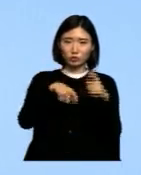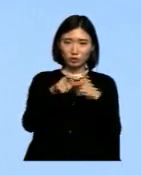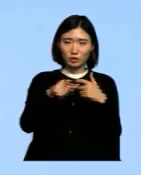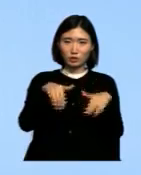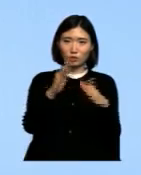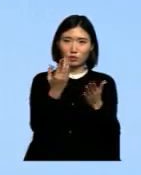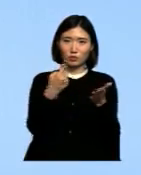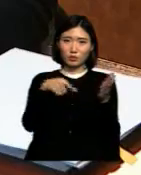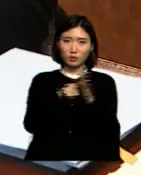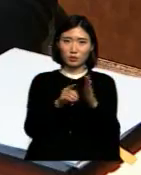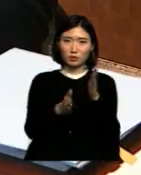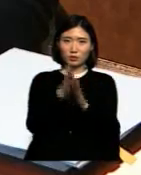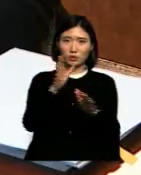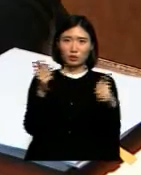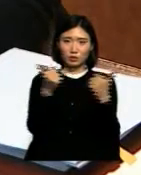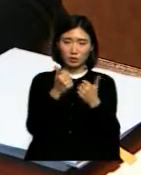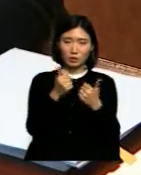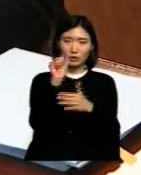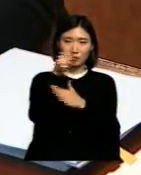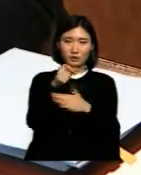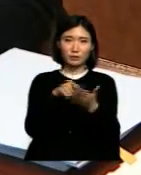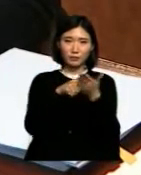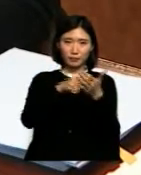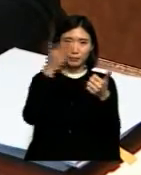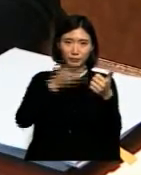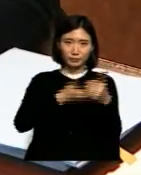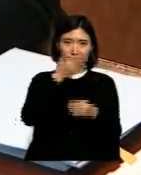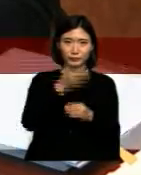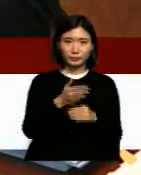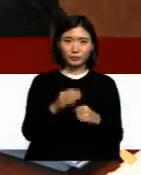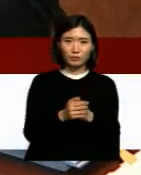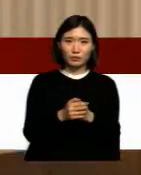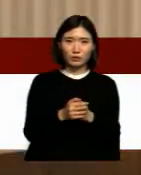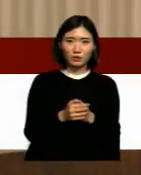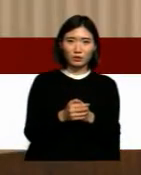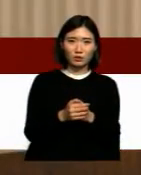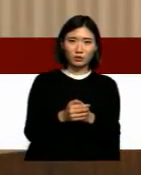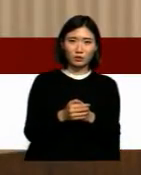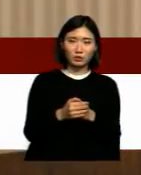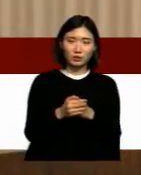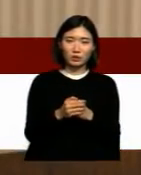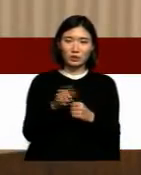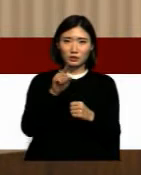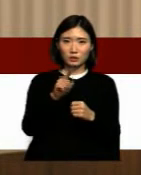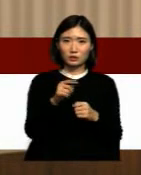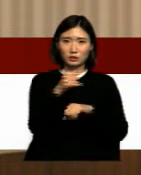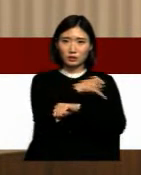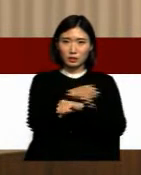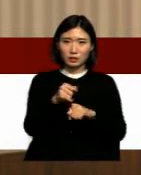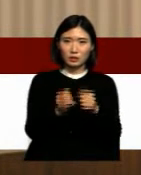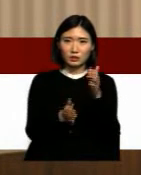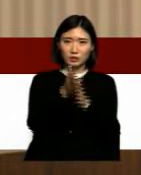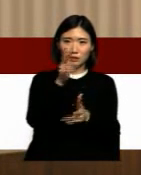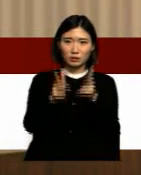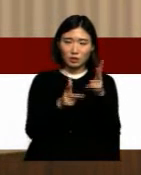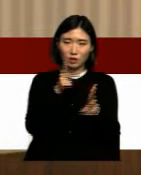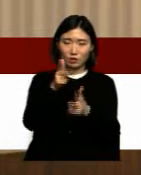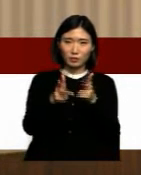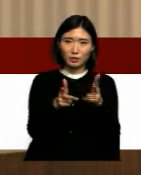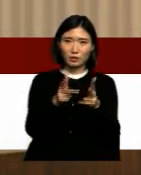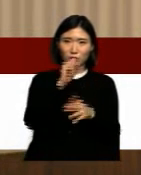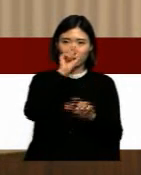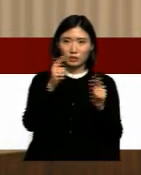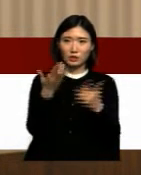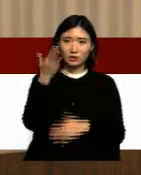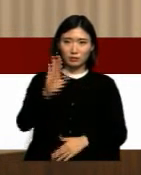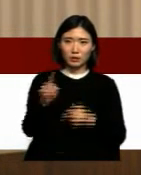위해 시의회에 승인을 요청했습니다. 수도시 사업이 좀 부진하지만 그 행정 절차를 추진하고